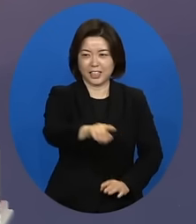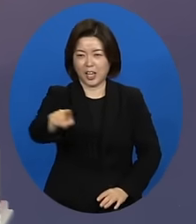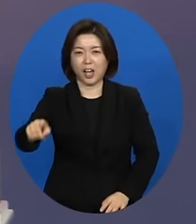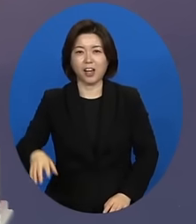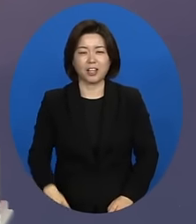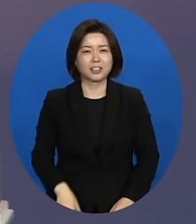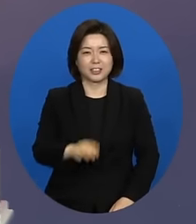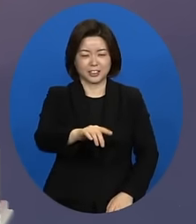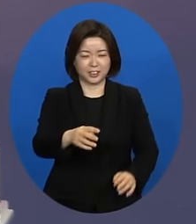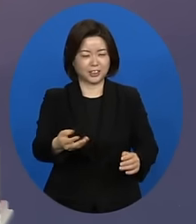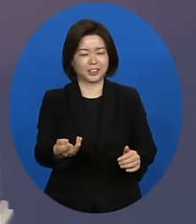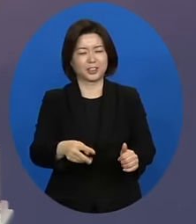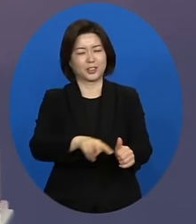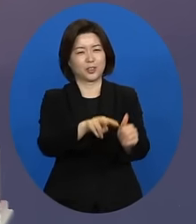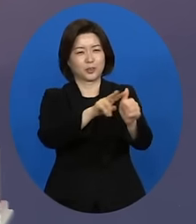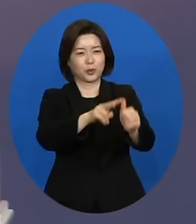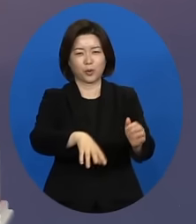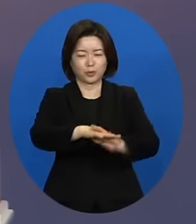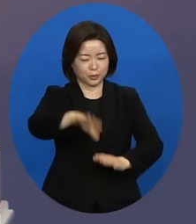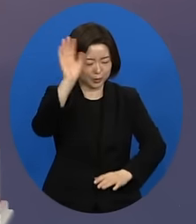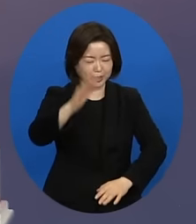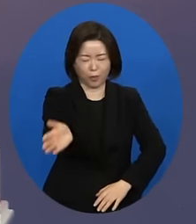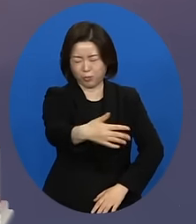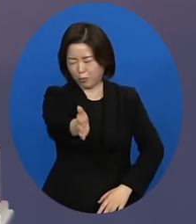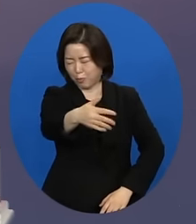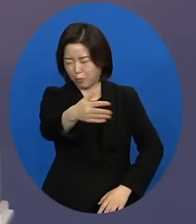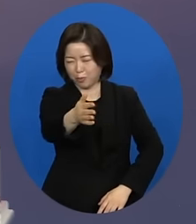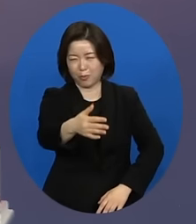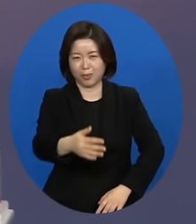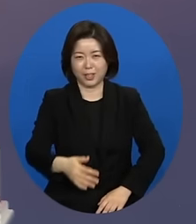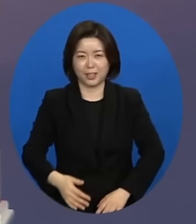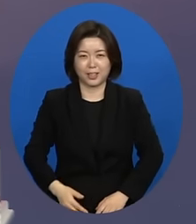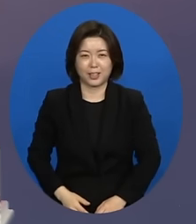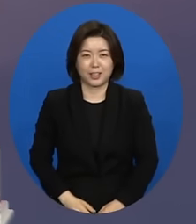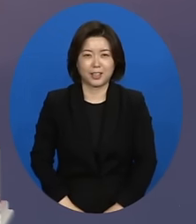교회는 뭐 손 들 사람 아무도 없는 것 같아.